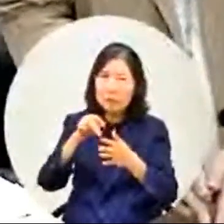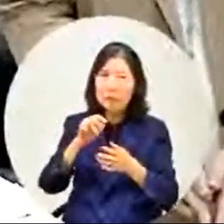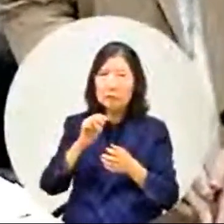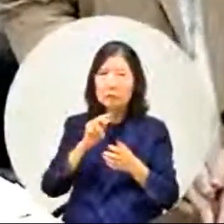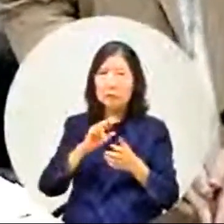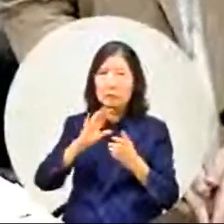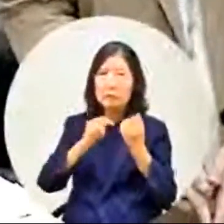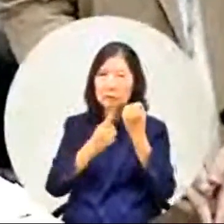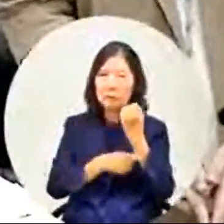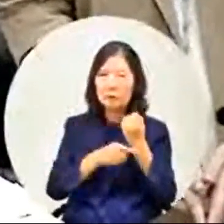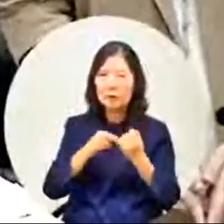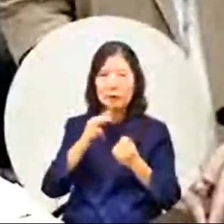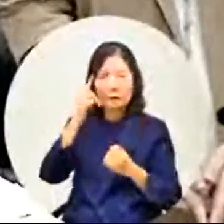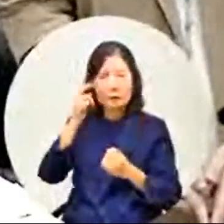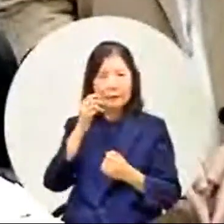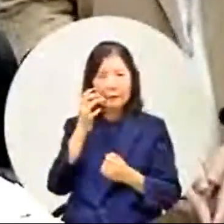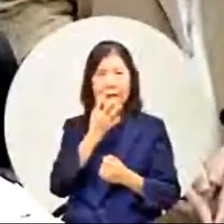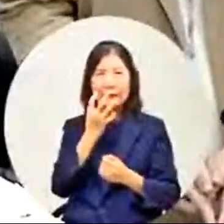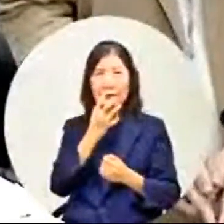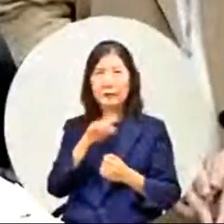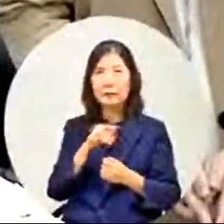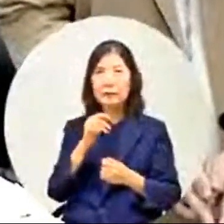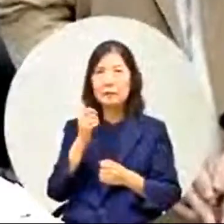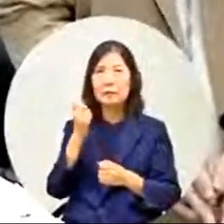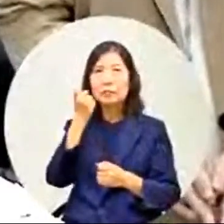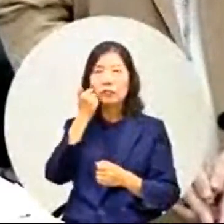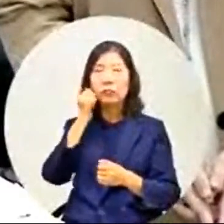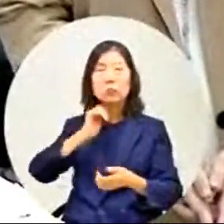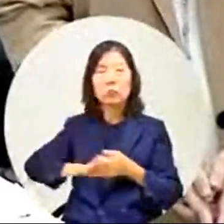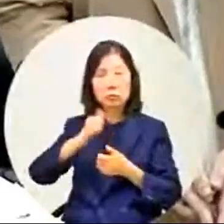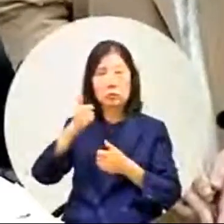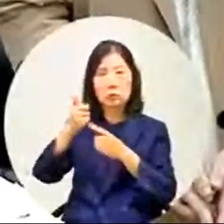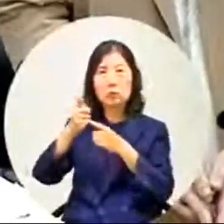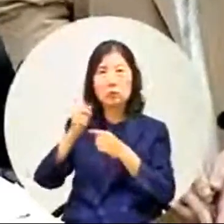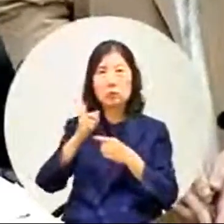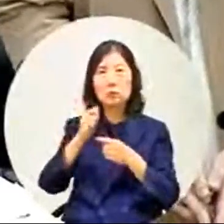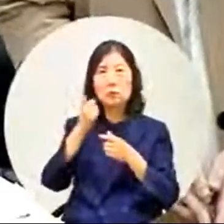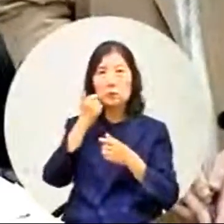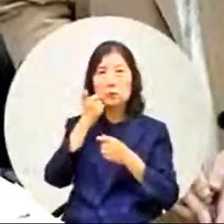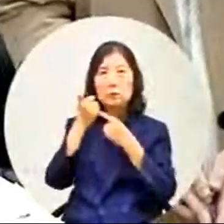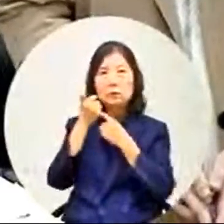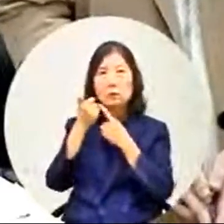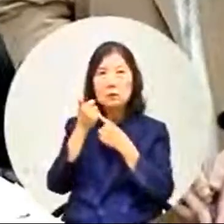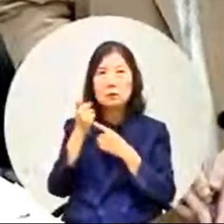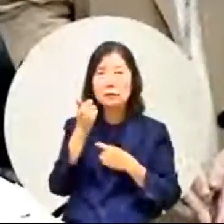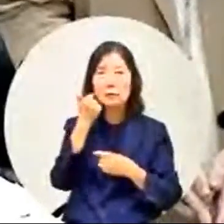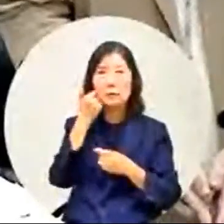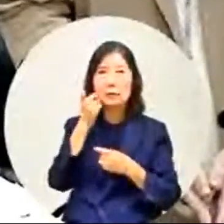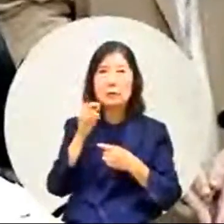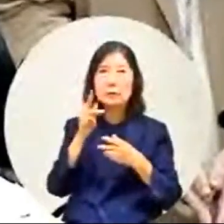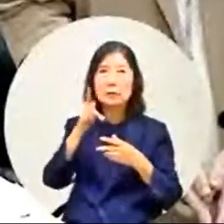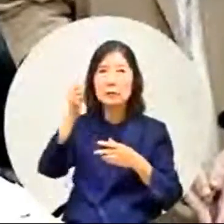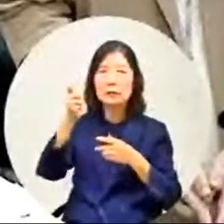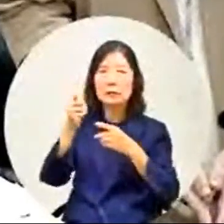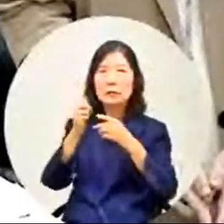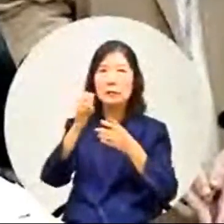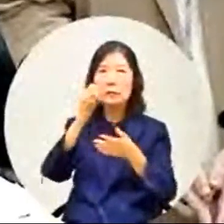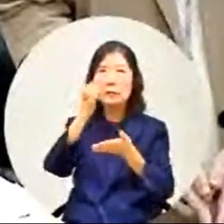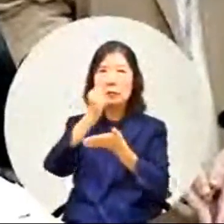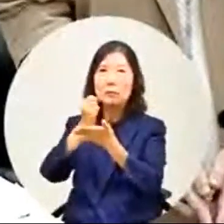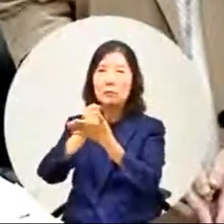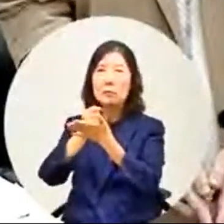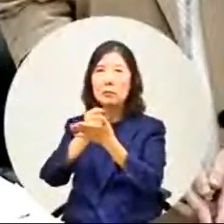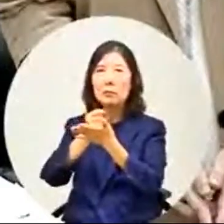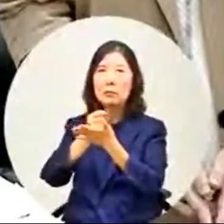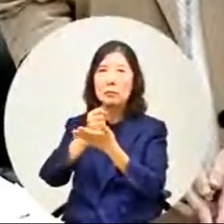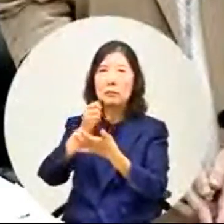可笑。所以谁是决策者？其实刚才科长讲得清楚，里面盖章的